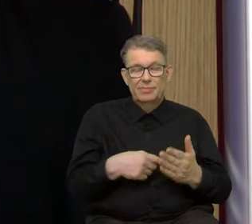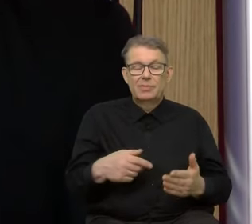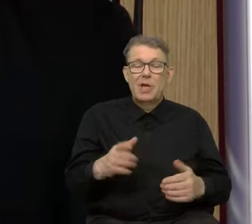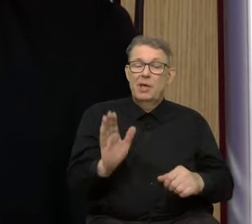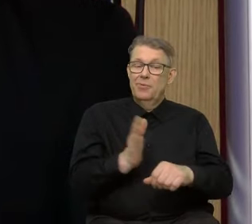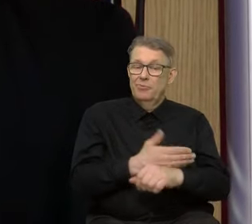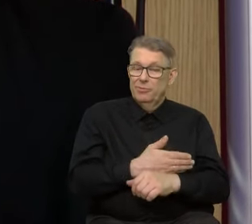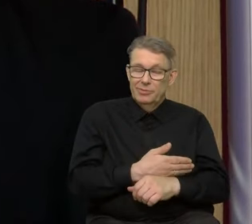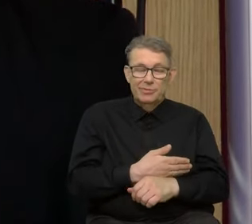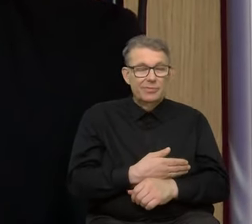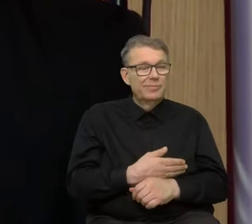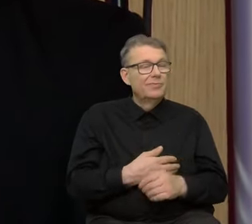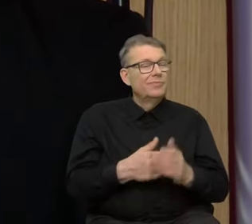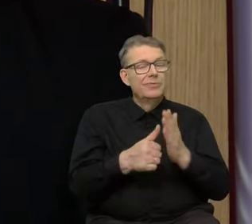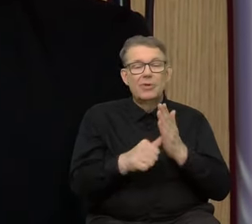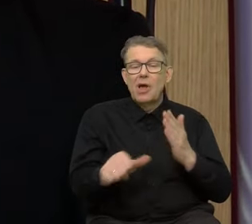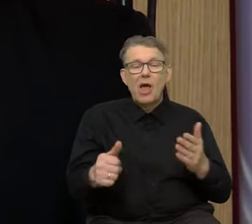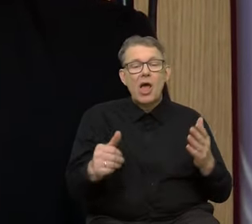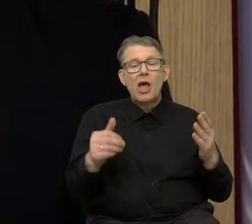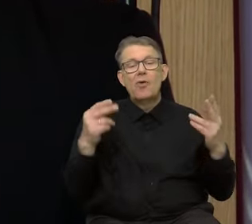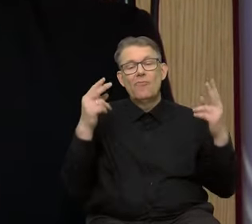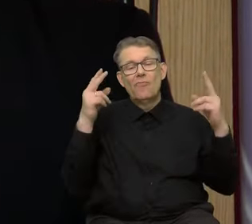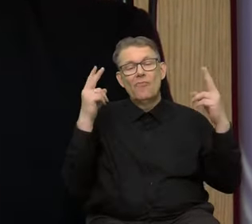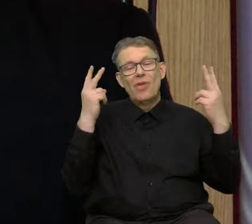przeżyliśmy niezwykły wieczór.